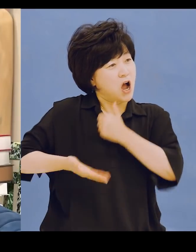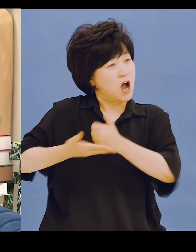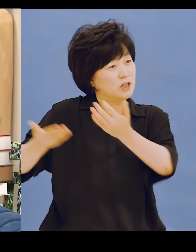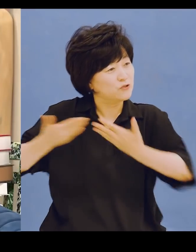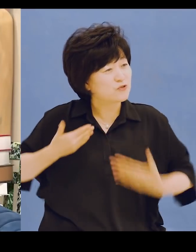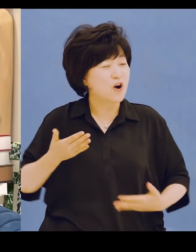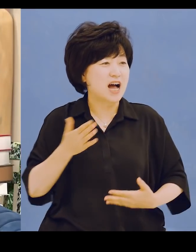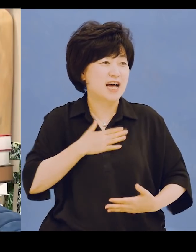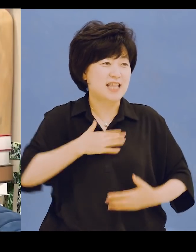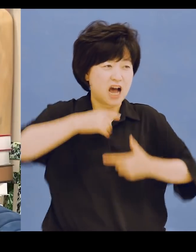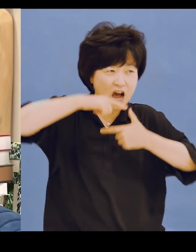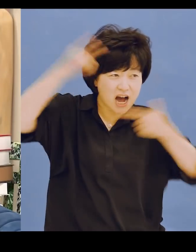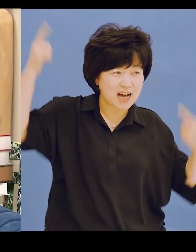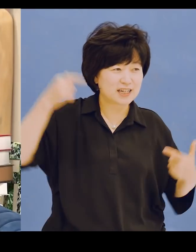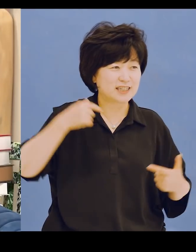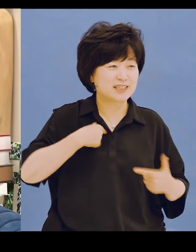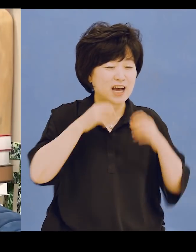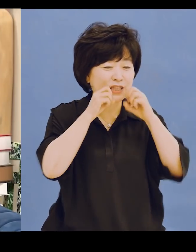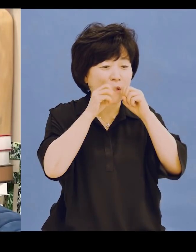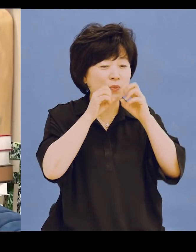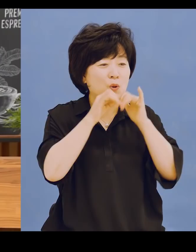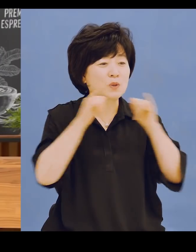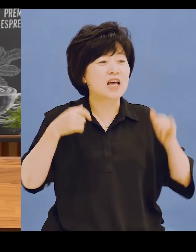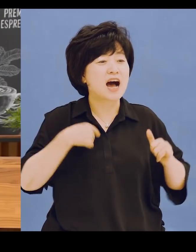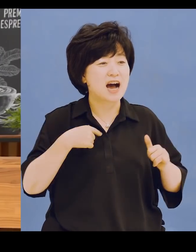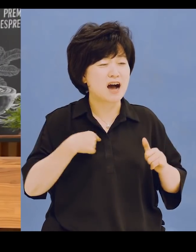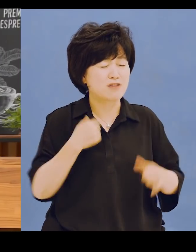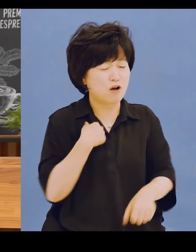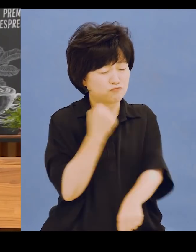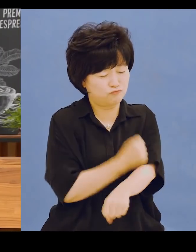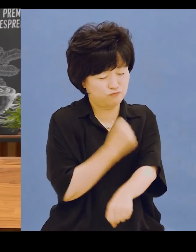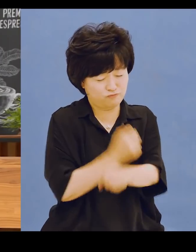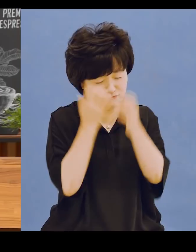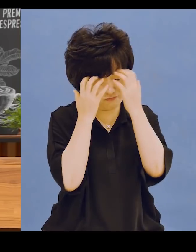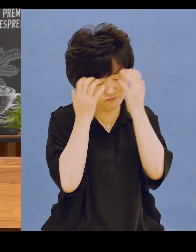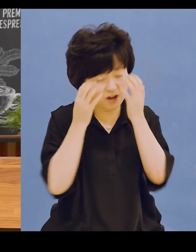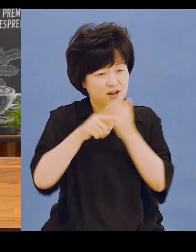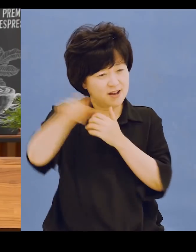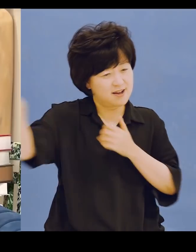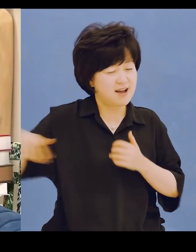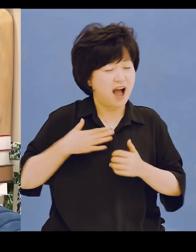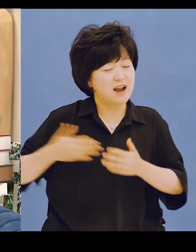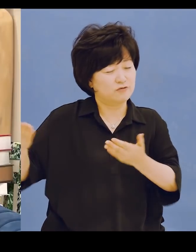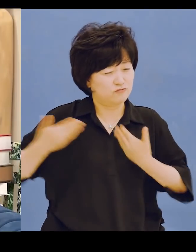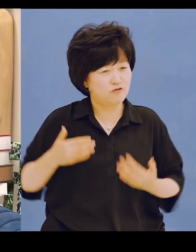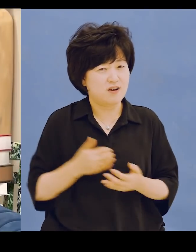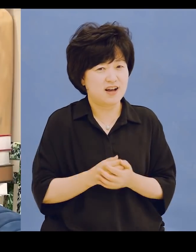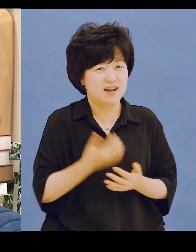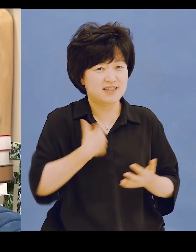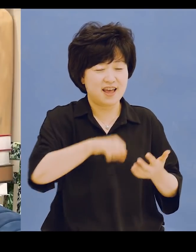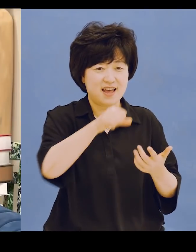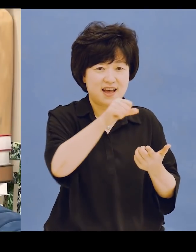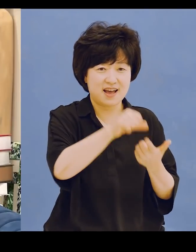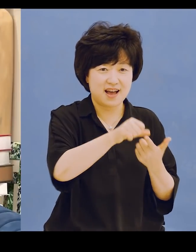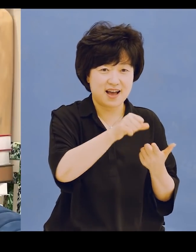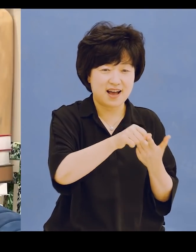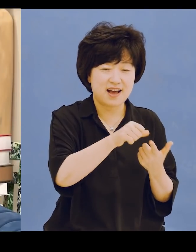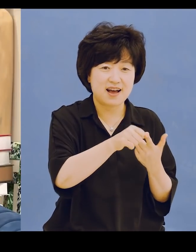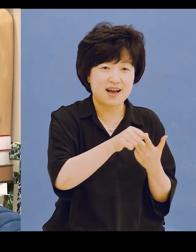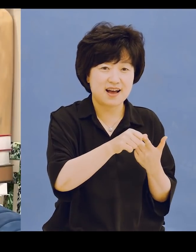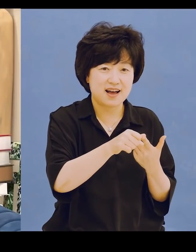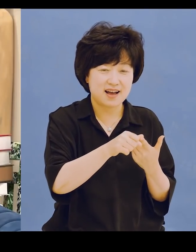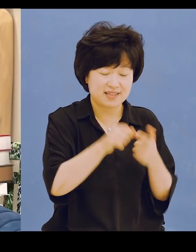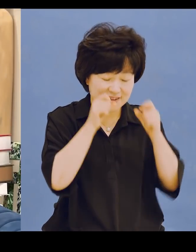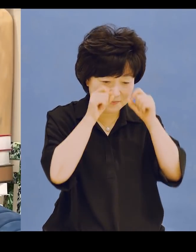고생을 알아주겠지. 아무도 소식도 없는 이곳에. 네네네. 예? 우리 아이가 왜 정신과학자처럼 돌아갔냐면요. 네.